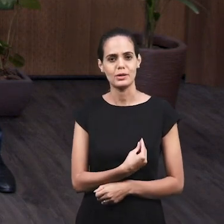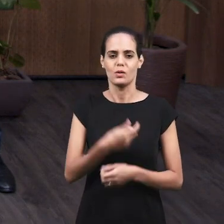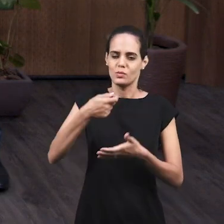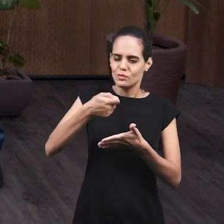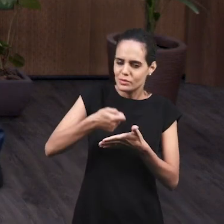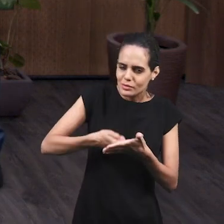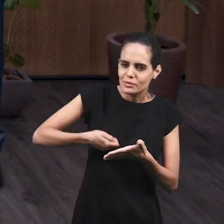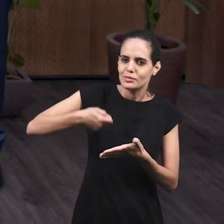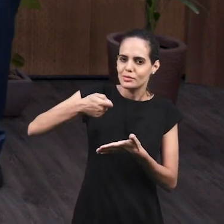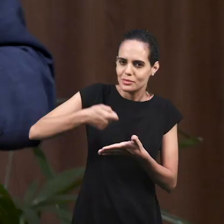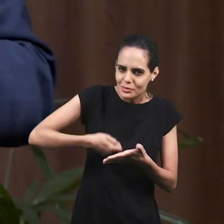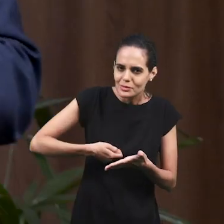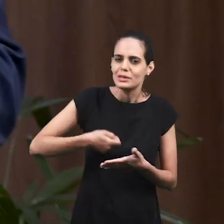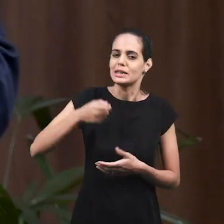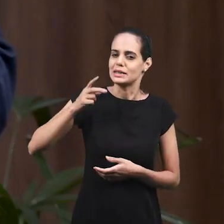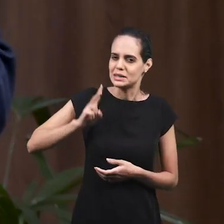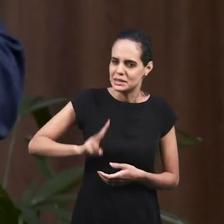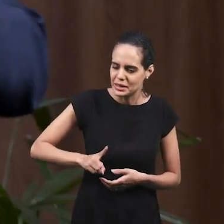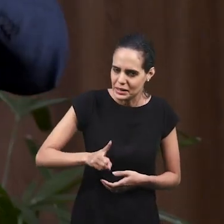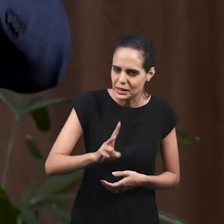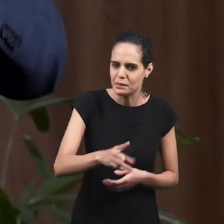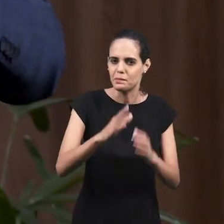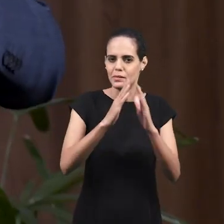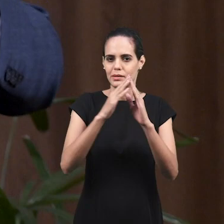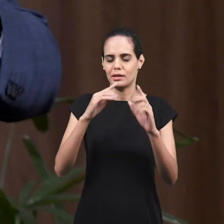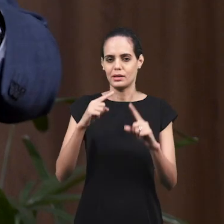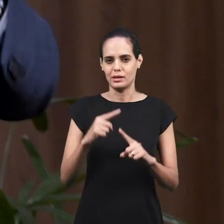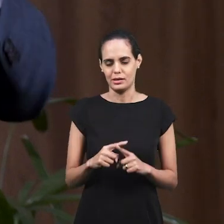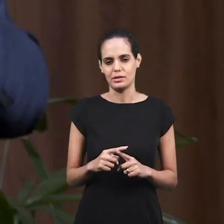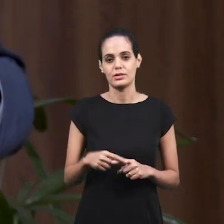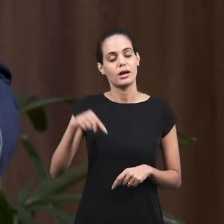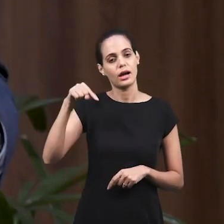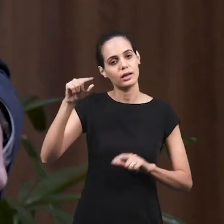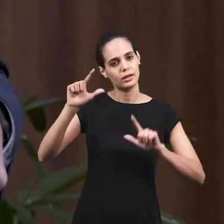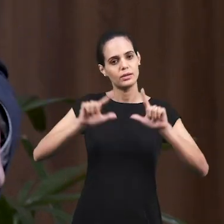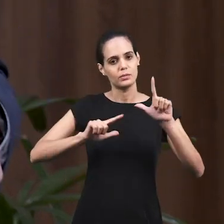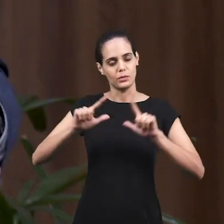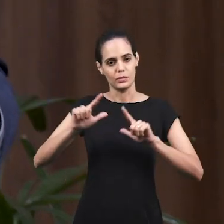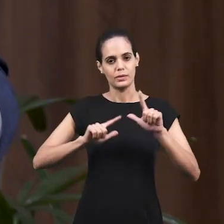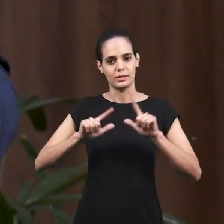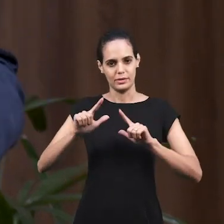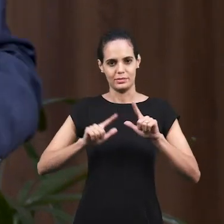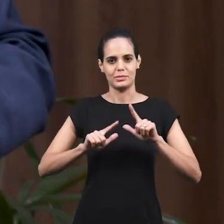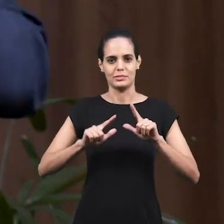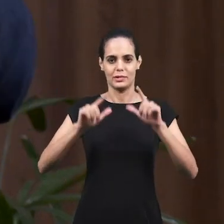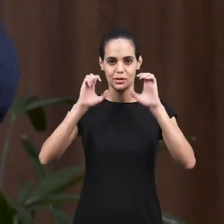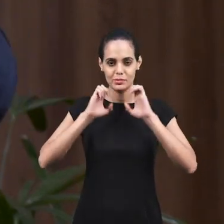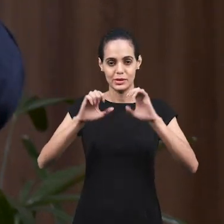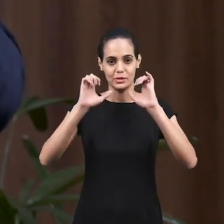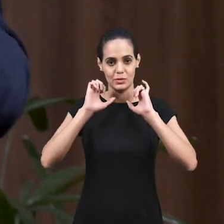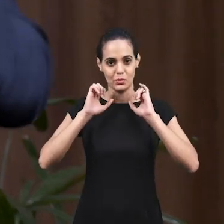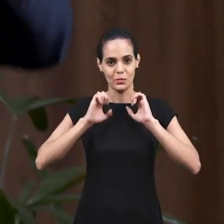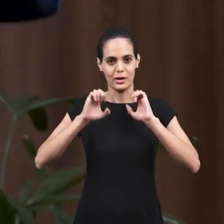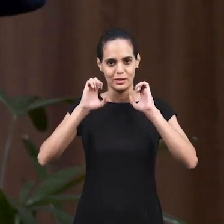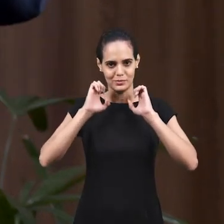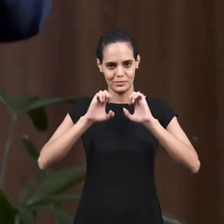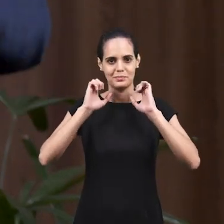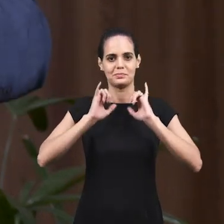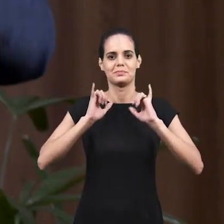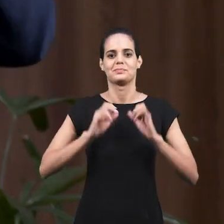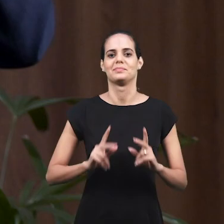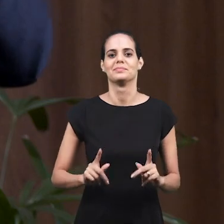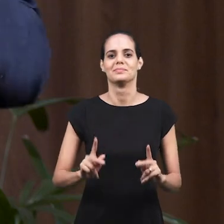train de voir une participation massive de l'Église dans le